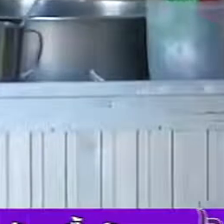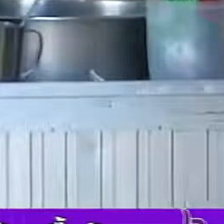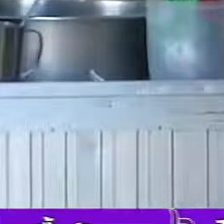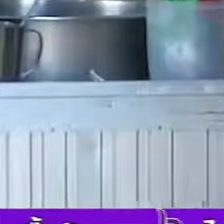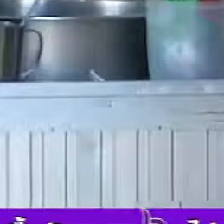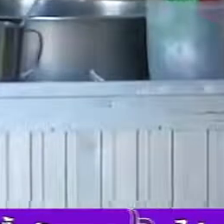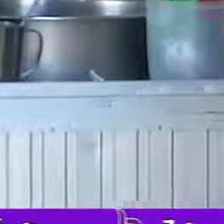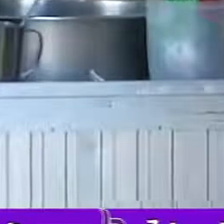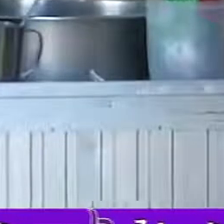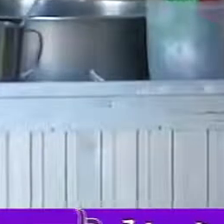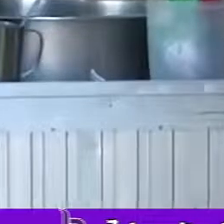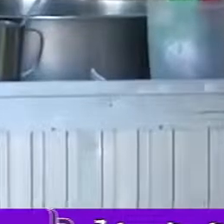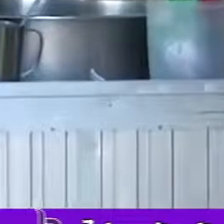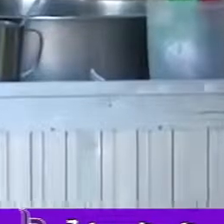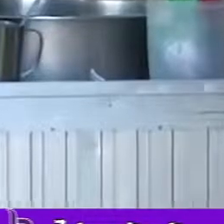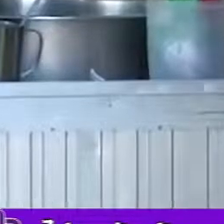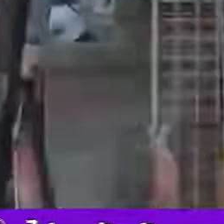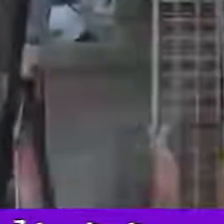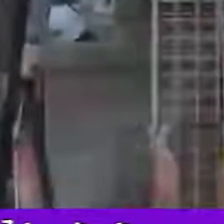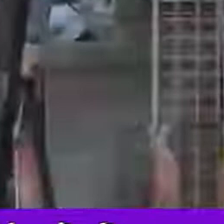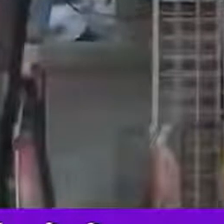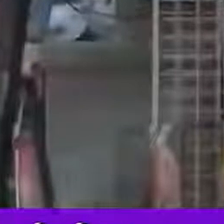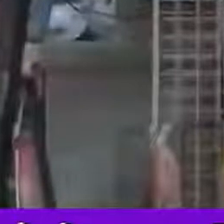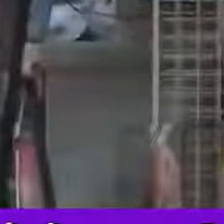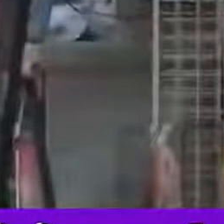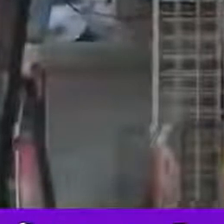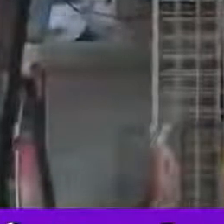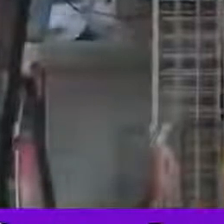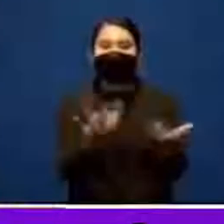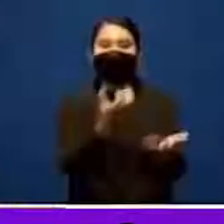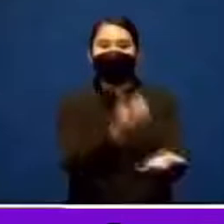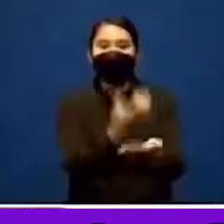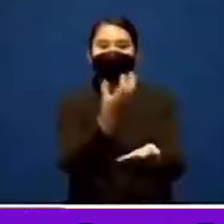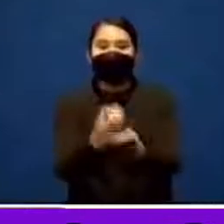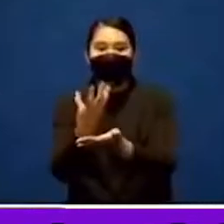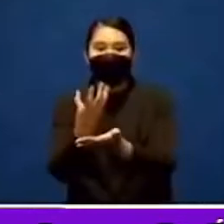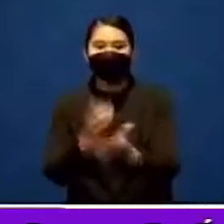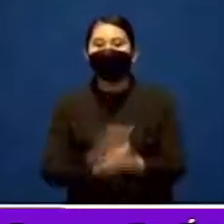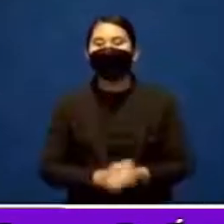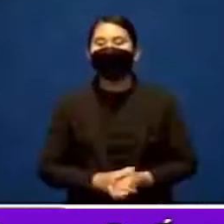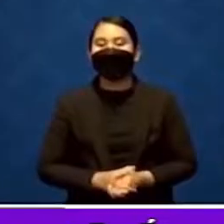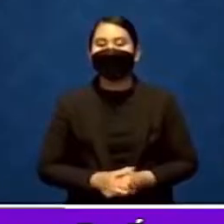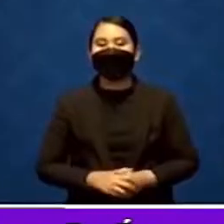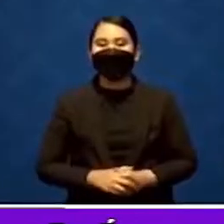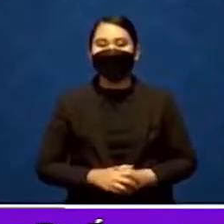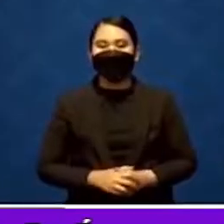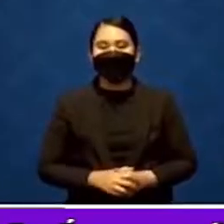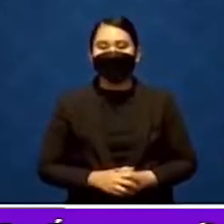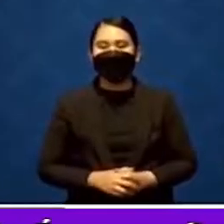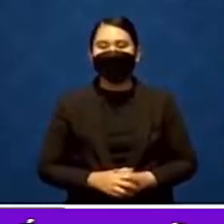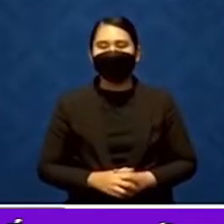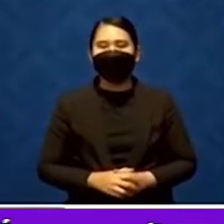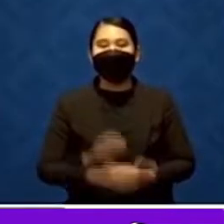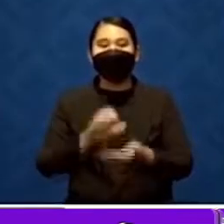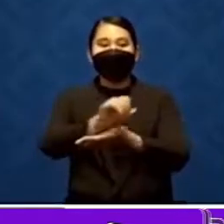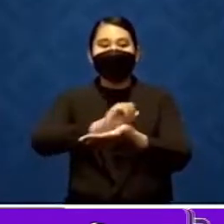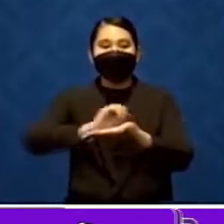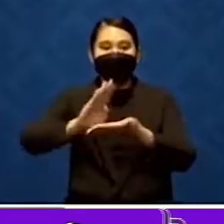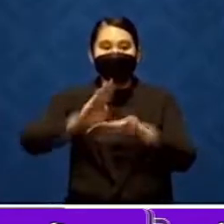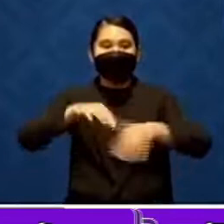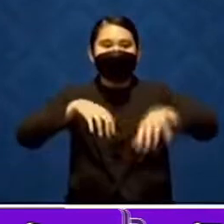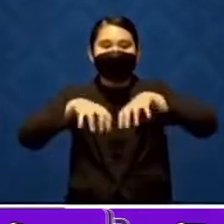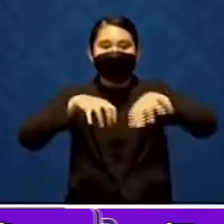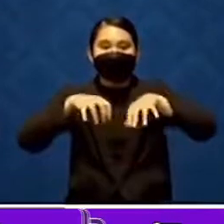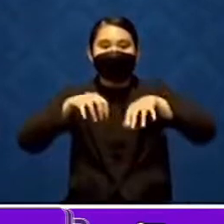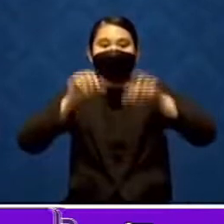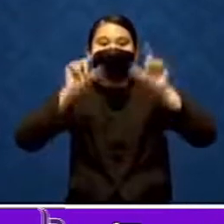ยตัวหนึ่งที่ทำให้เกิดเงินเฟ้อ The Economist ซึ่งเป็นสถาบันจัดอันดับที่น่าเชื่อถือ